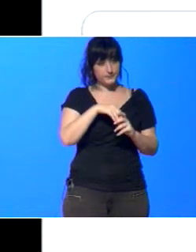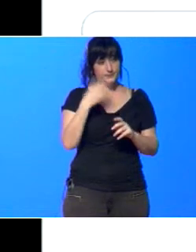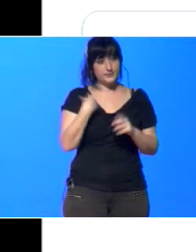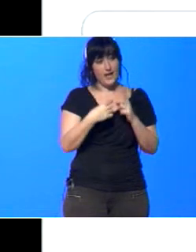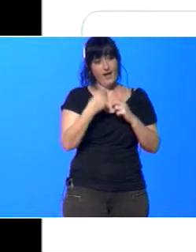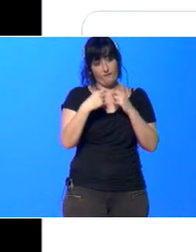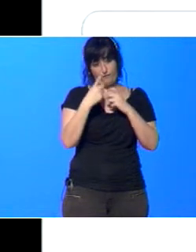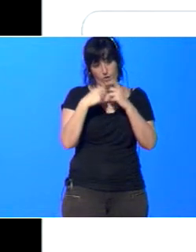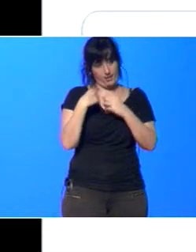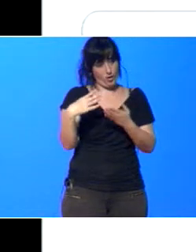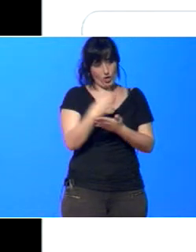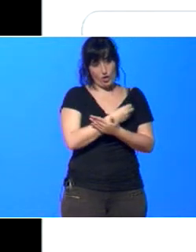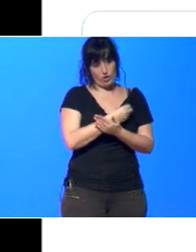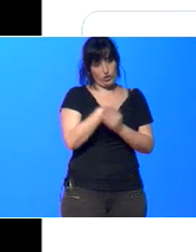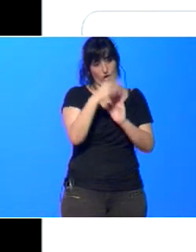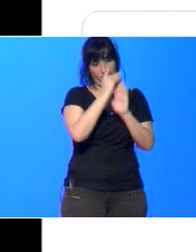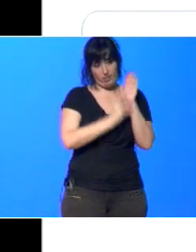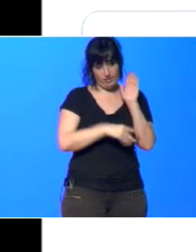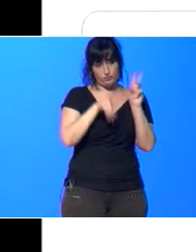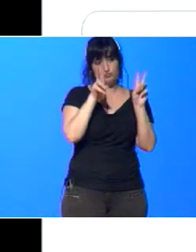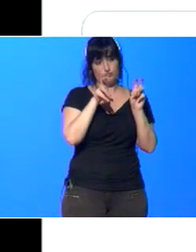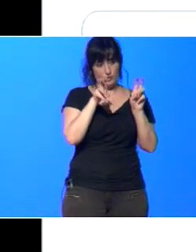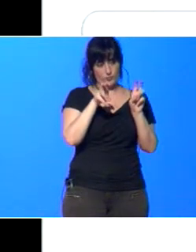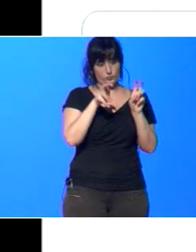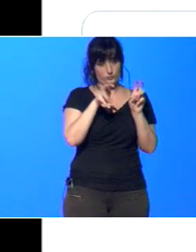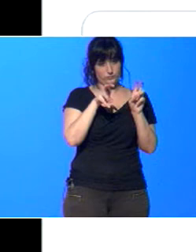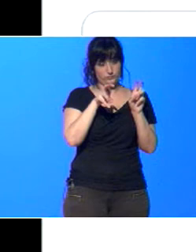osoa, dekretu berriak, bai daukazue